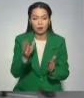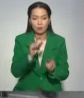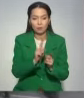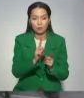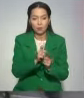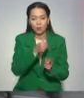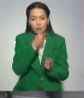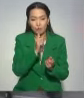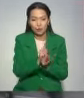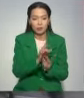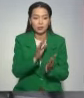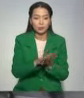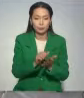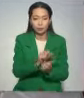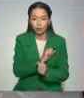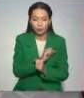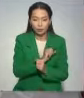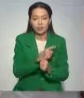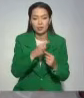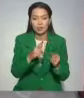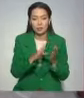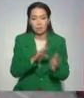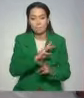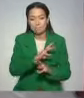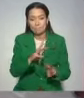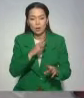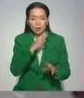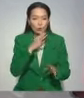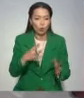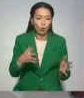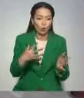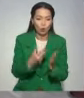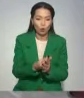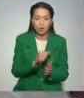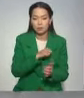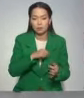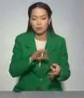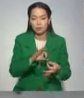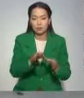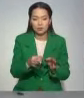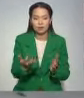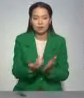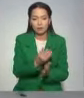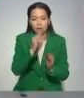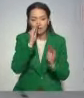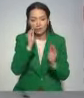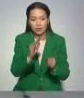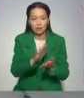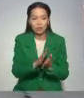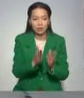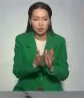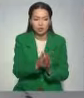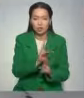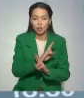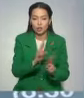встречи испорчены отдых сгоревший Тур и миллионные ущербы самая сложная найти виноватого в ситуации когда